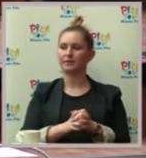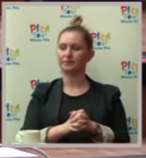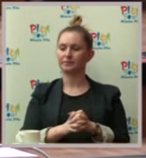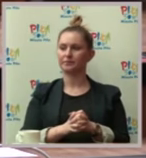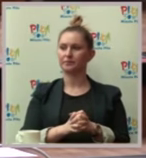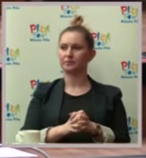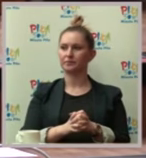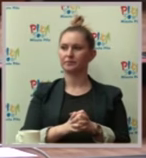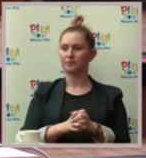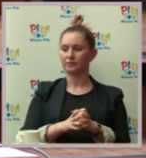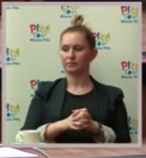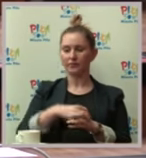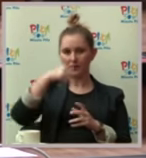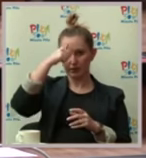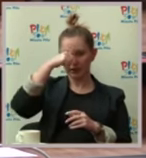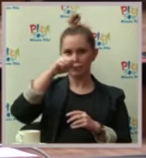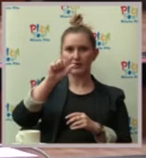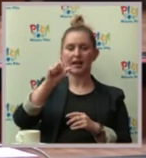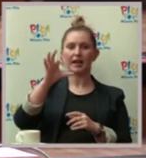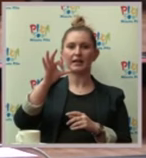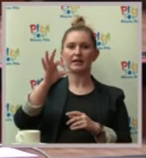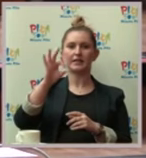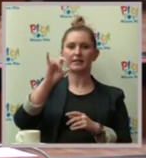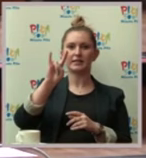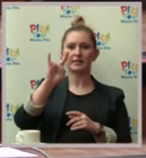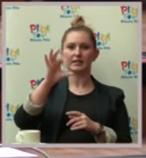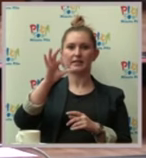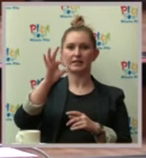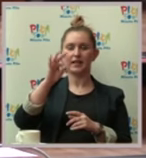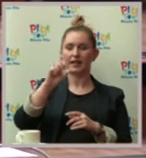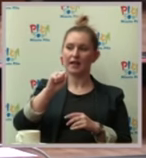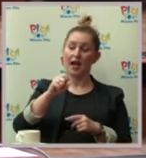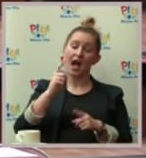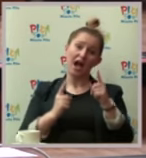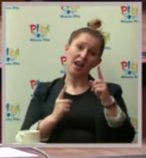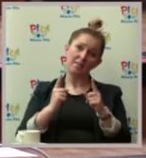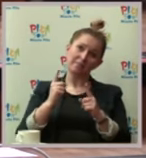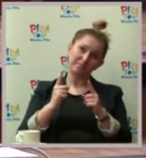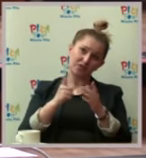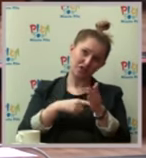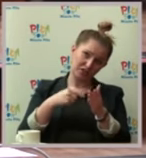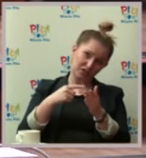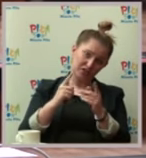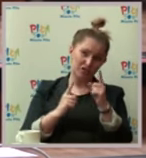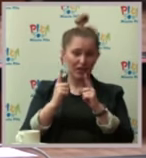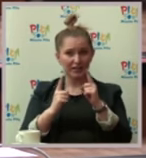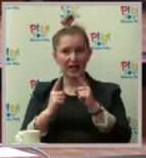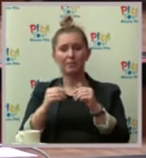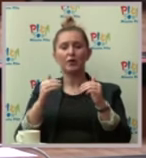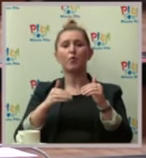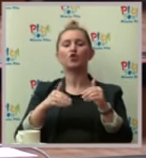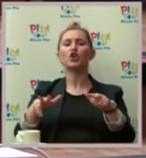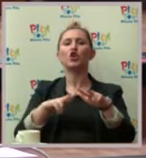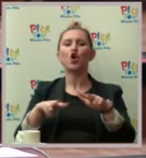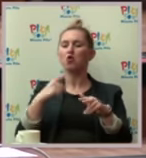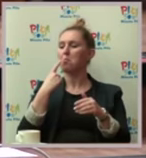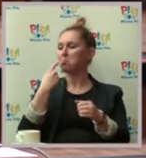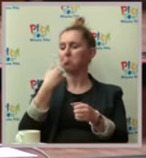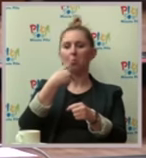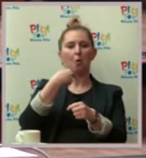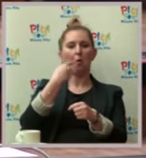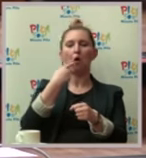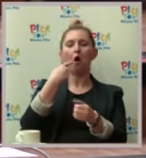absolutnie zaprzestanie współpracy z asystentem rodziny, odmówi, bo praca ta tylko za zgodą rodziny może się odbywać i jak